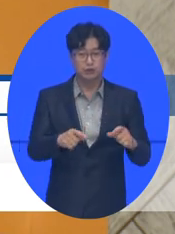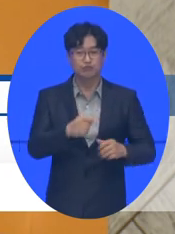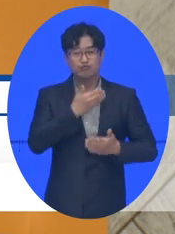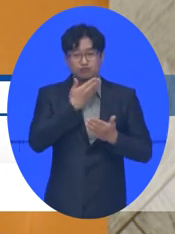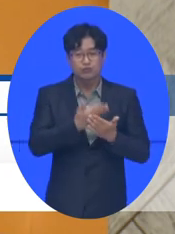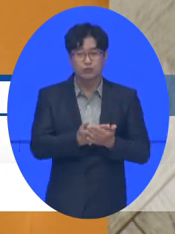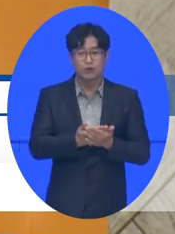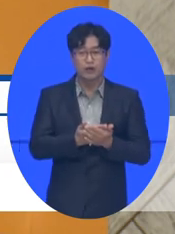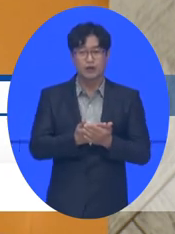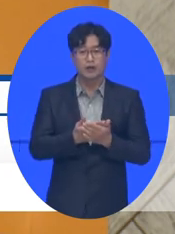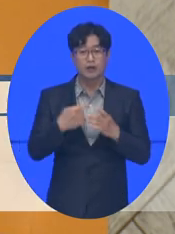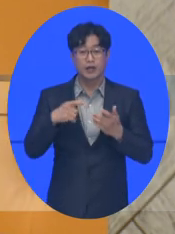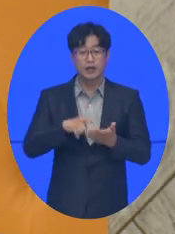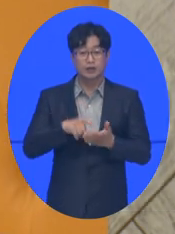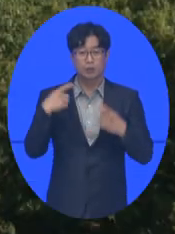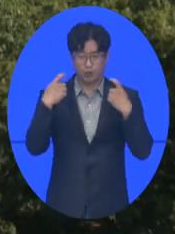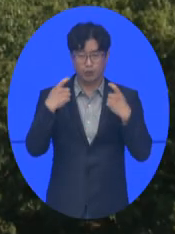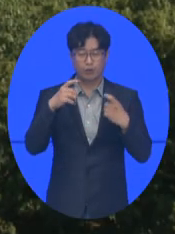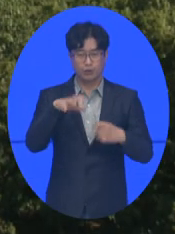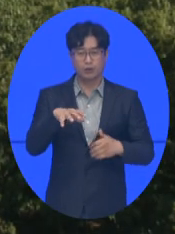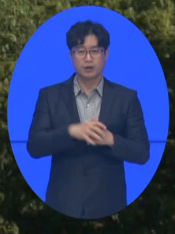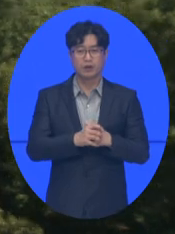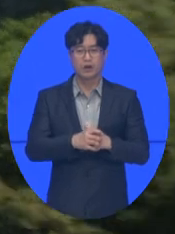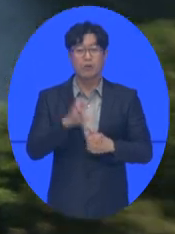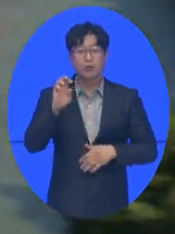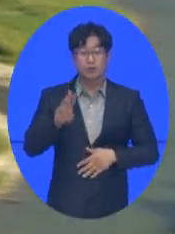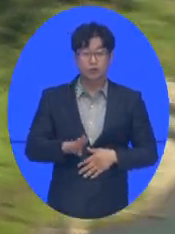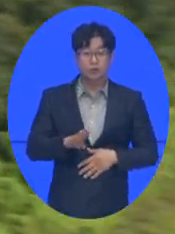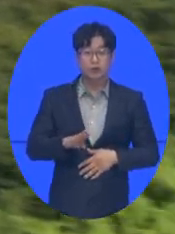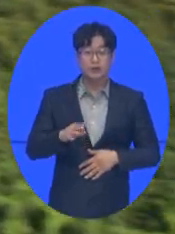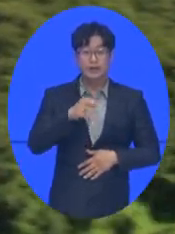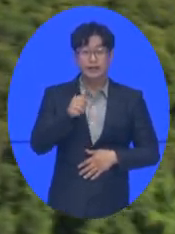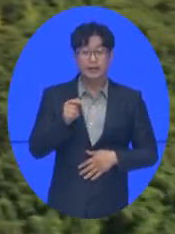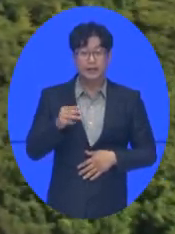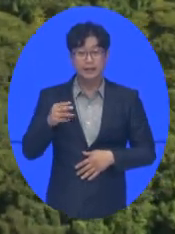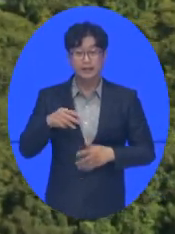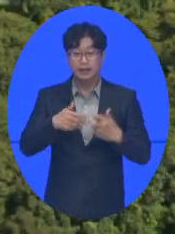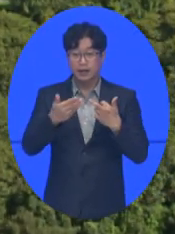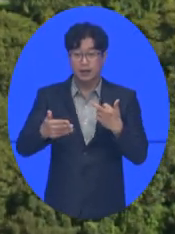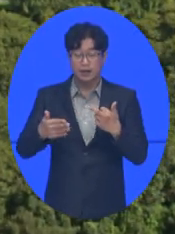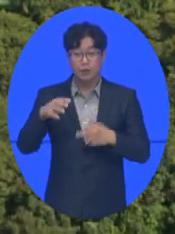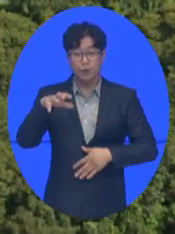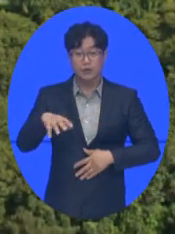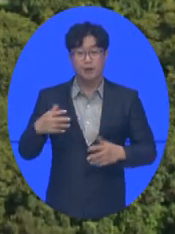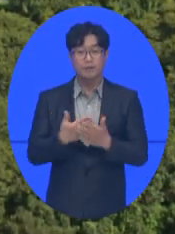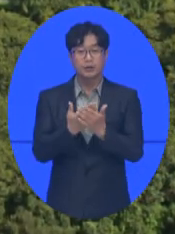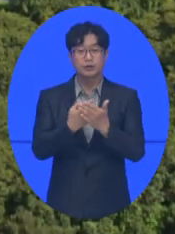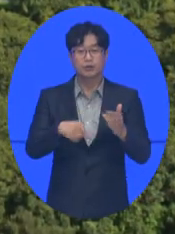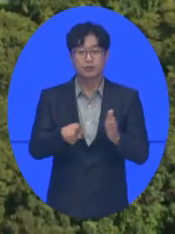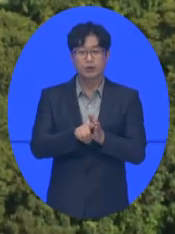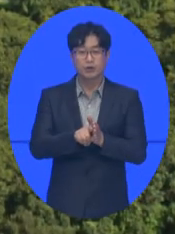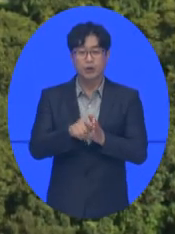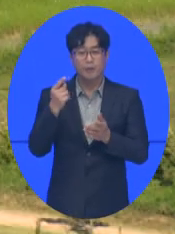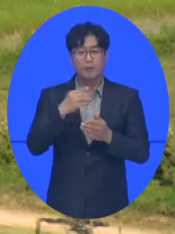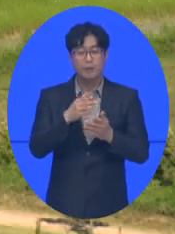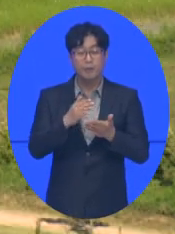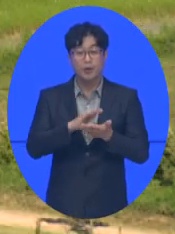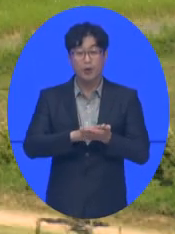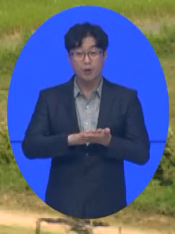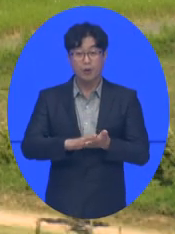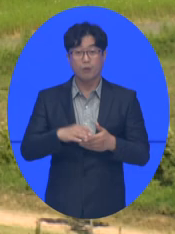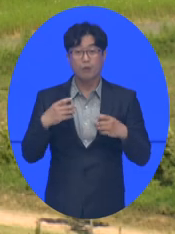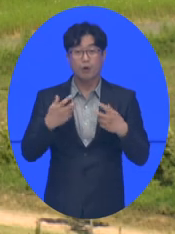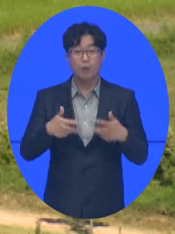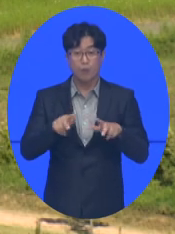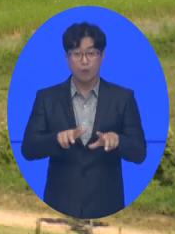관광 자원이 있습니다. 포천시는 한탄강 유역의 관광 활성화를 위한 한탄강 평화세계정원 조성사업,